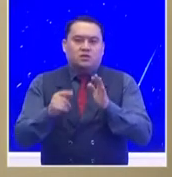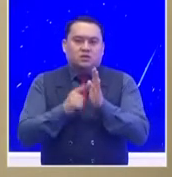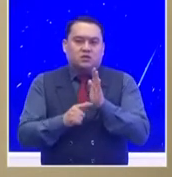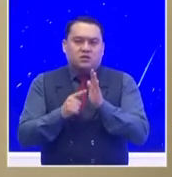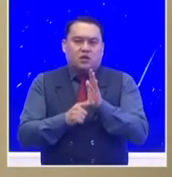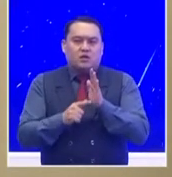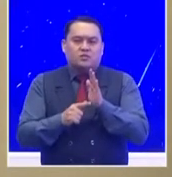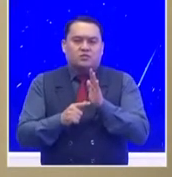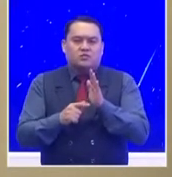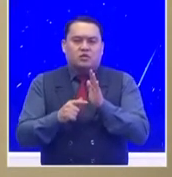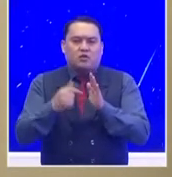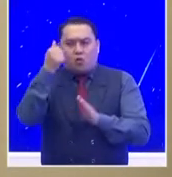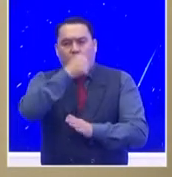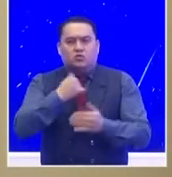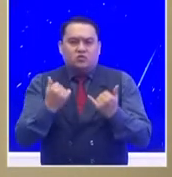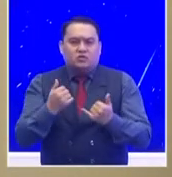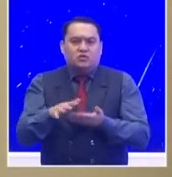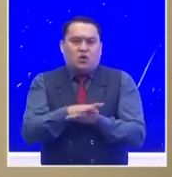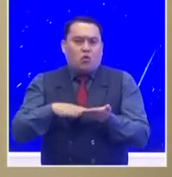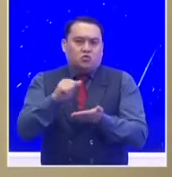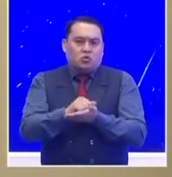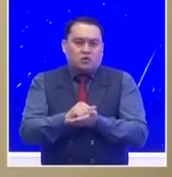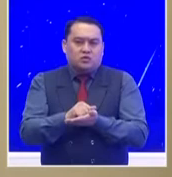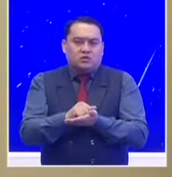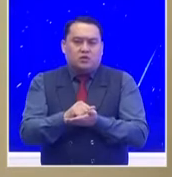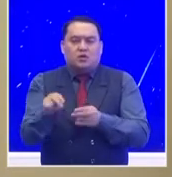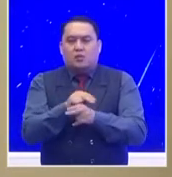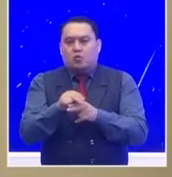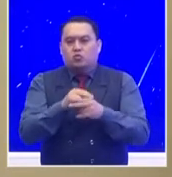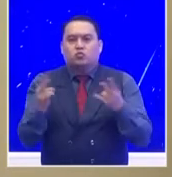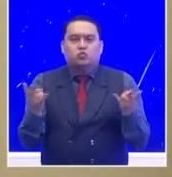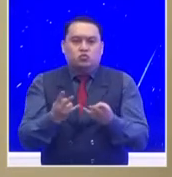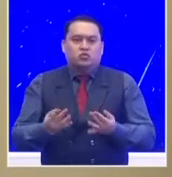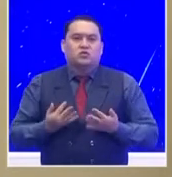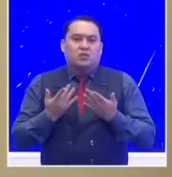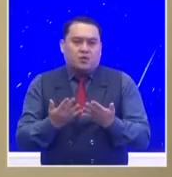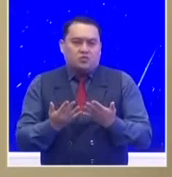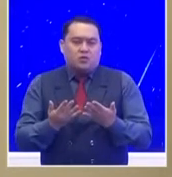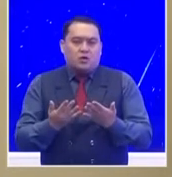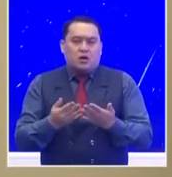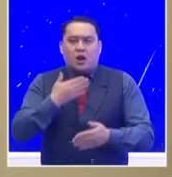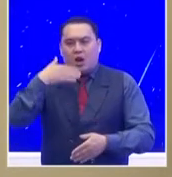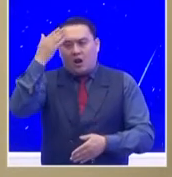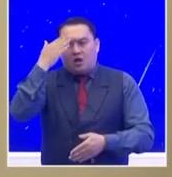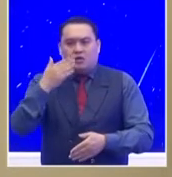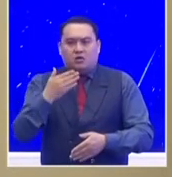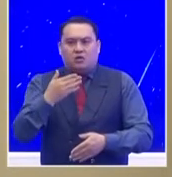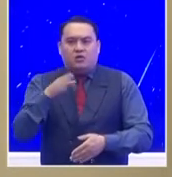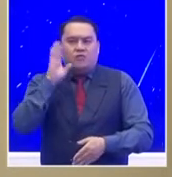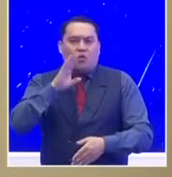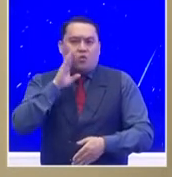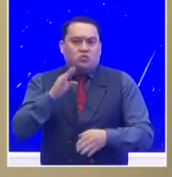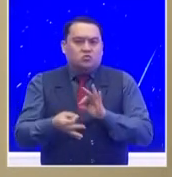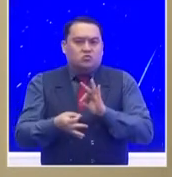72-75 года в данный момент заржавели, не подлежат к ремонту. Особенно в летнее время доставлять воду